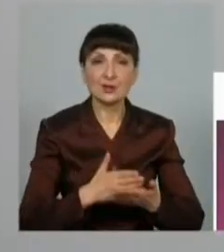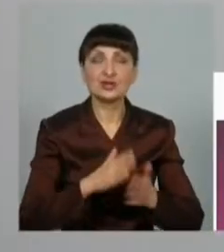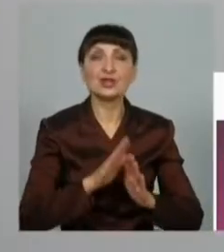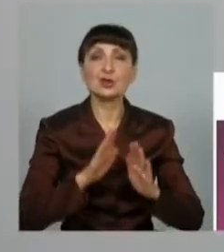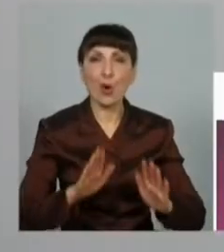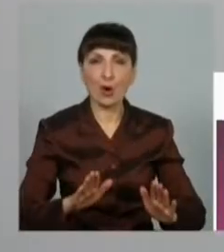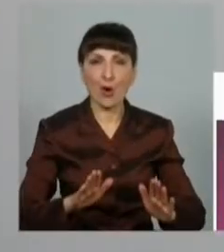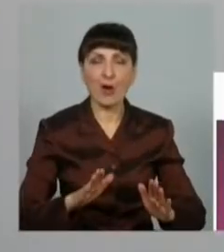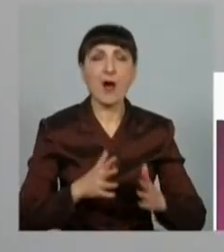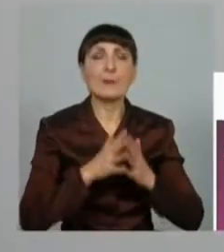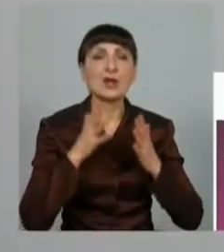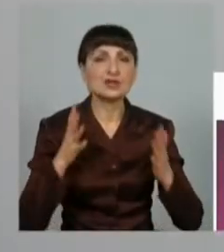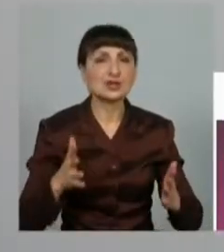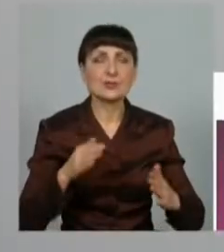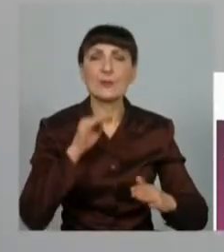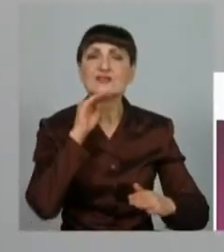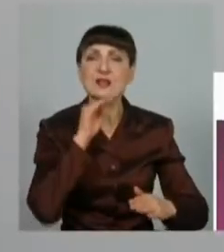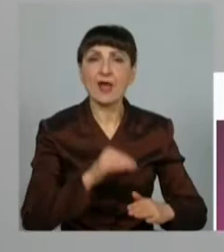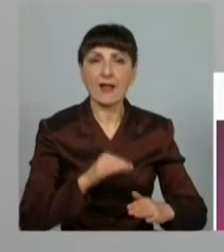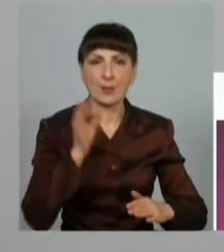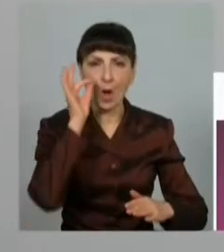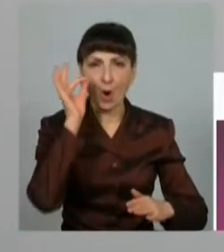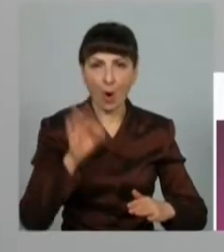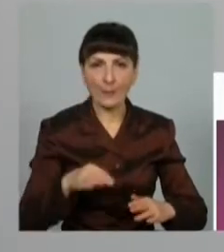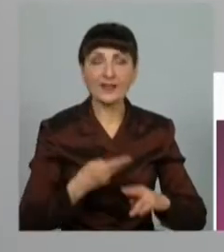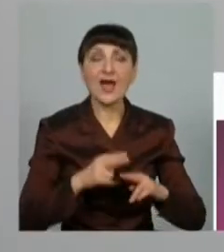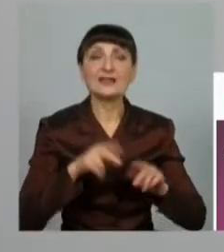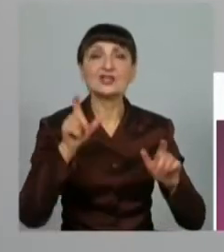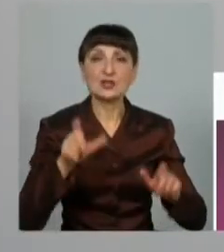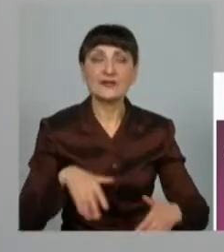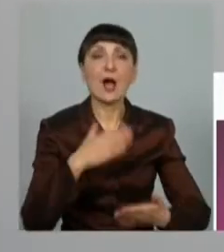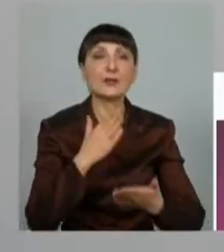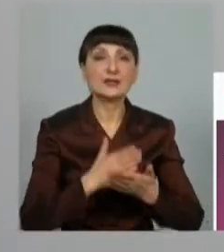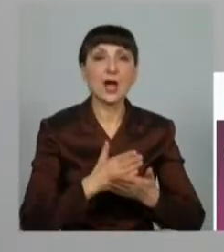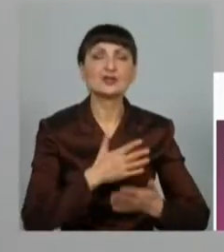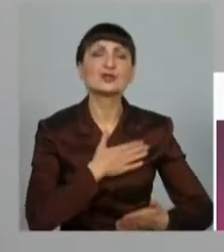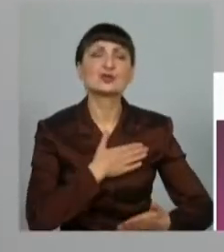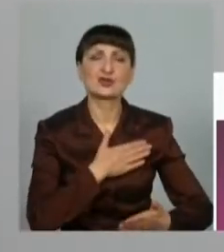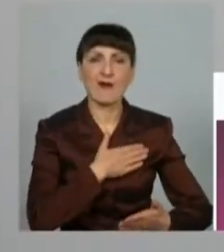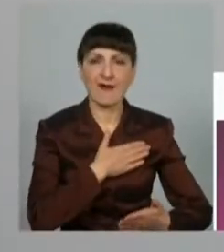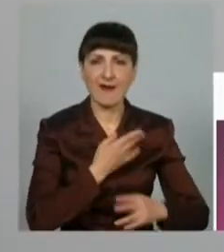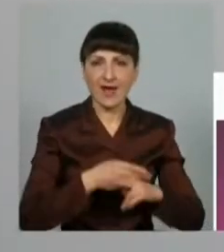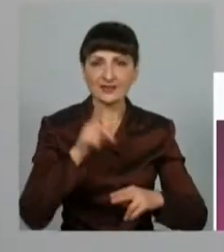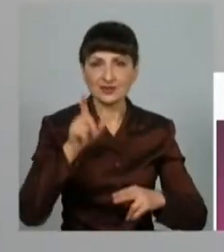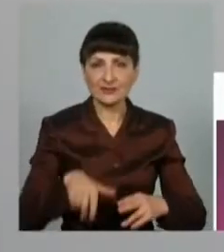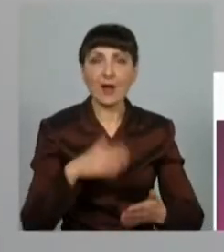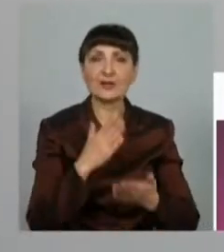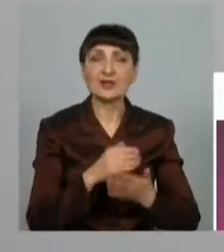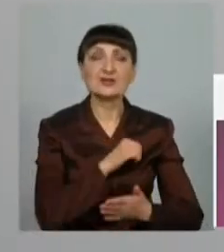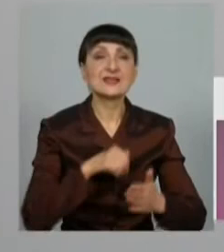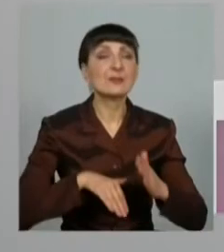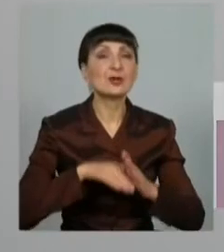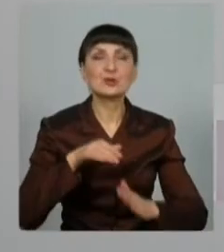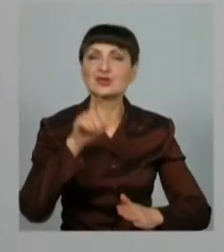только большущим профессиональным опытом, это человек, обладающий широкой душой, это человек, обладающий самыми